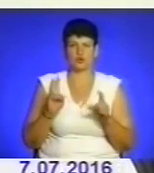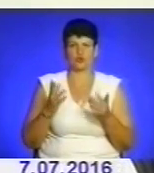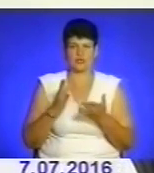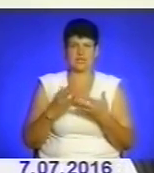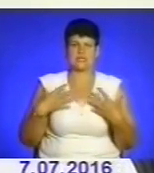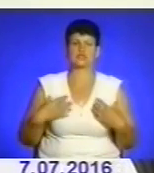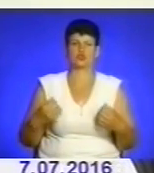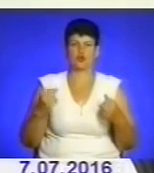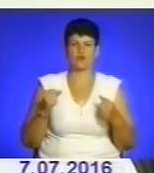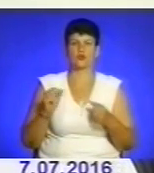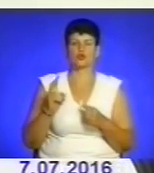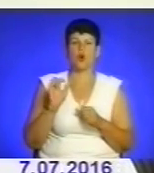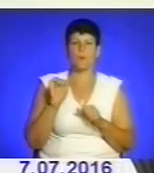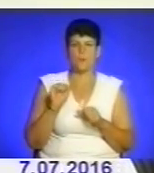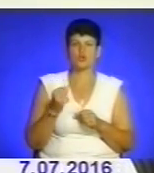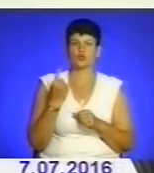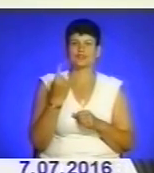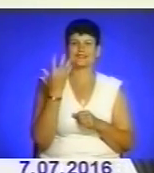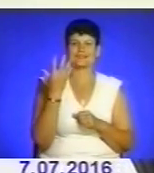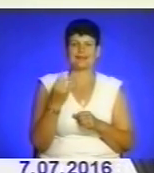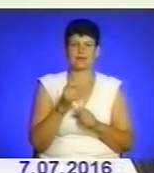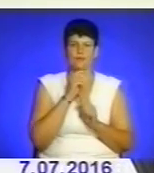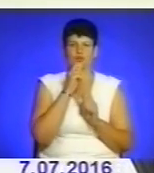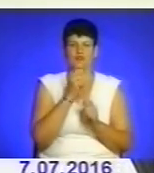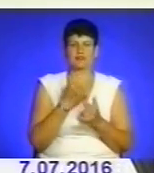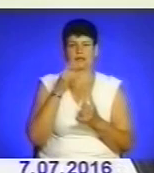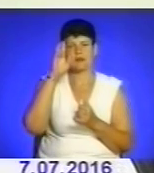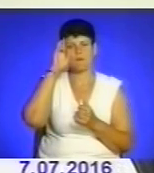хто може, бодай, один день подарувати для Бога, але